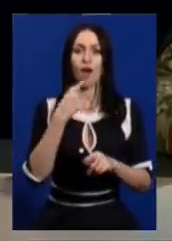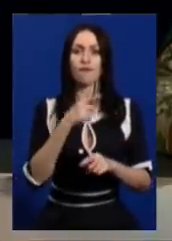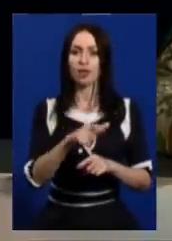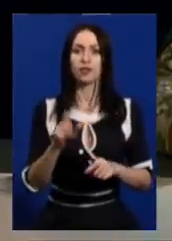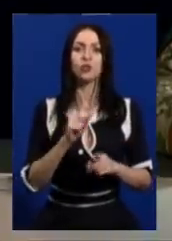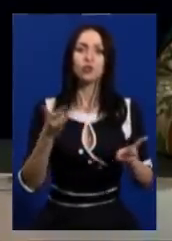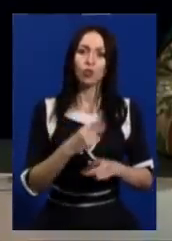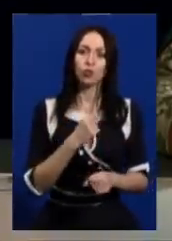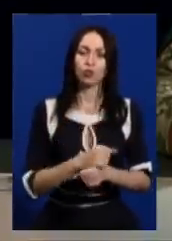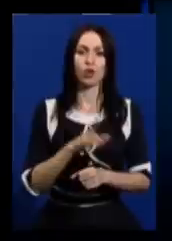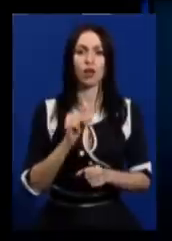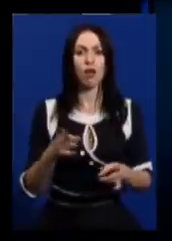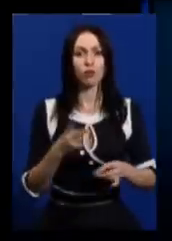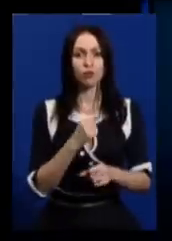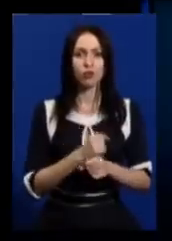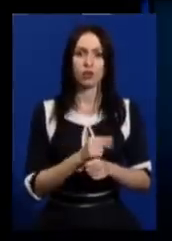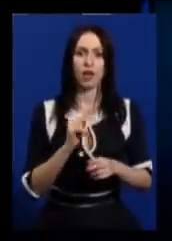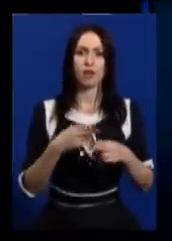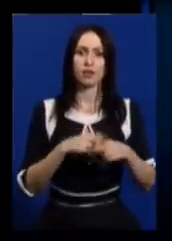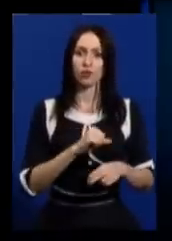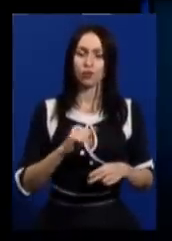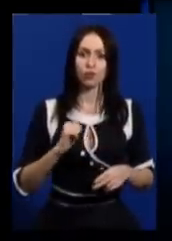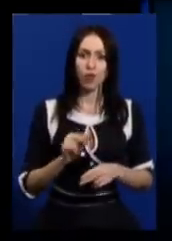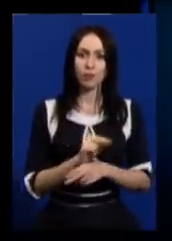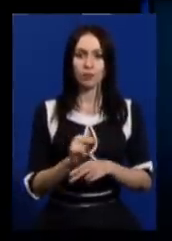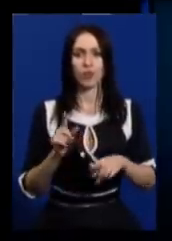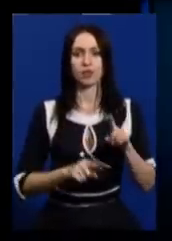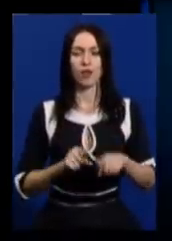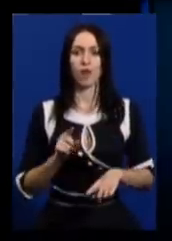надо делать. Технику ремонтировали сами иногда, и